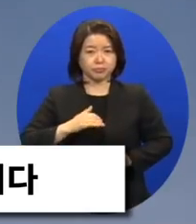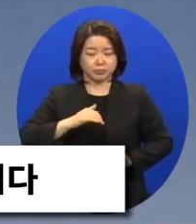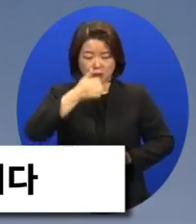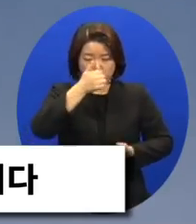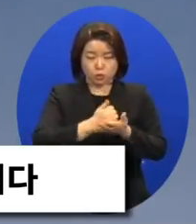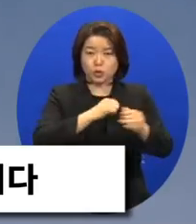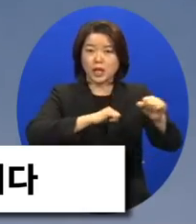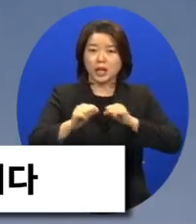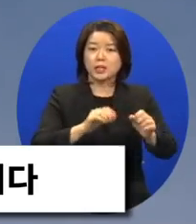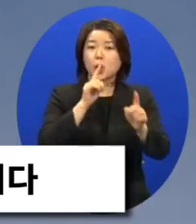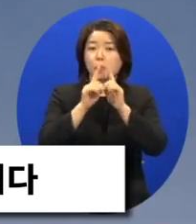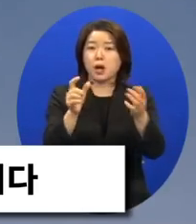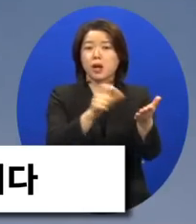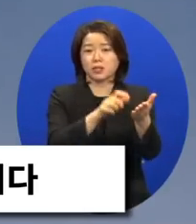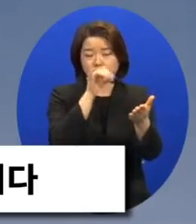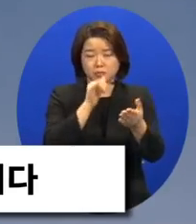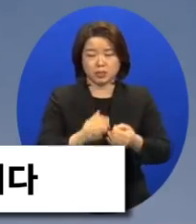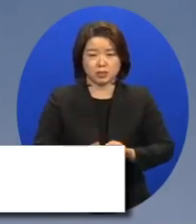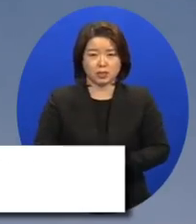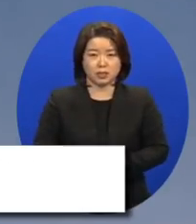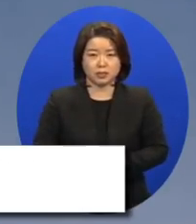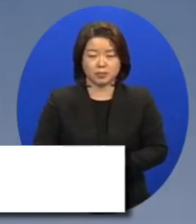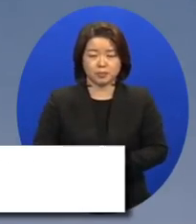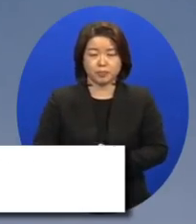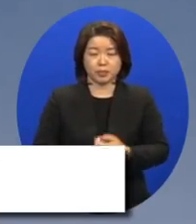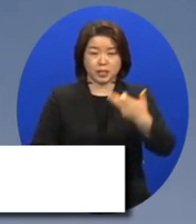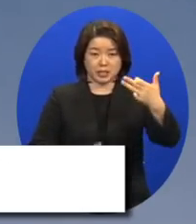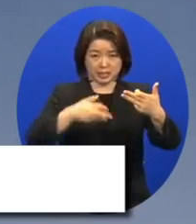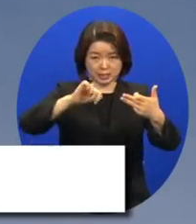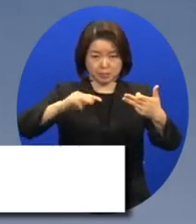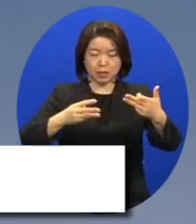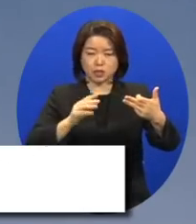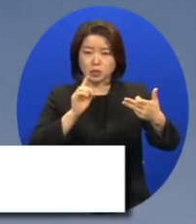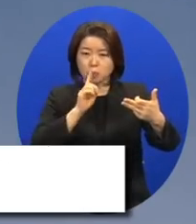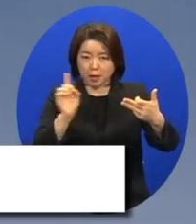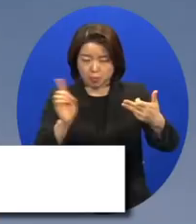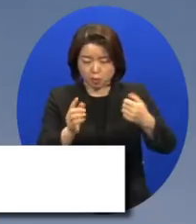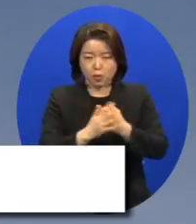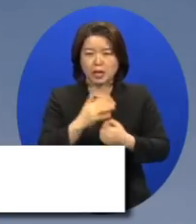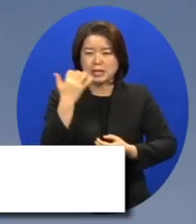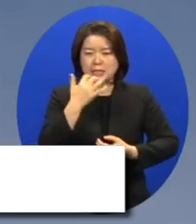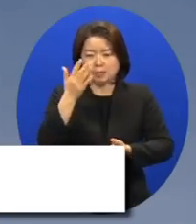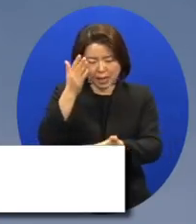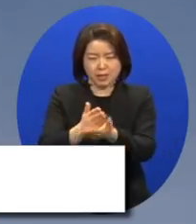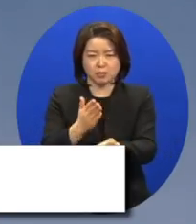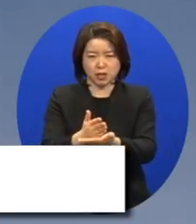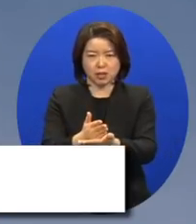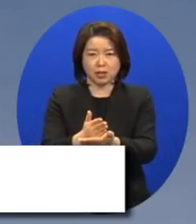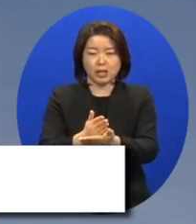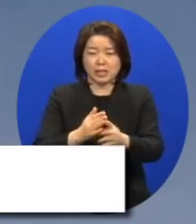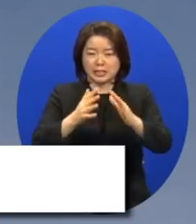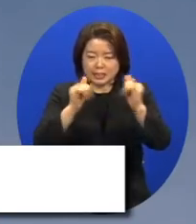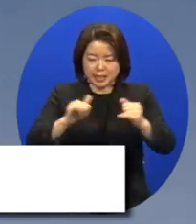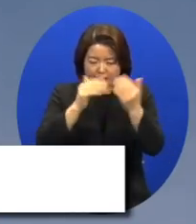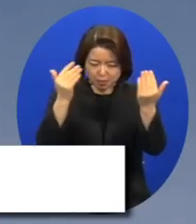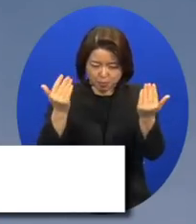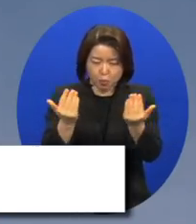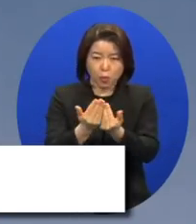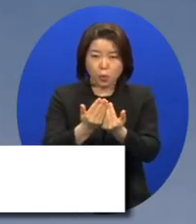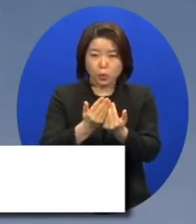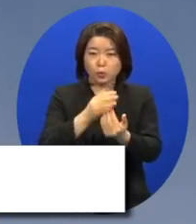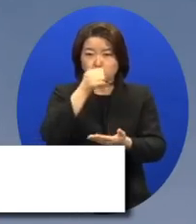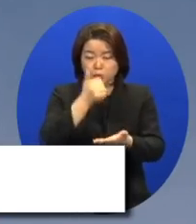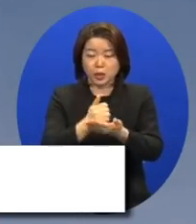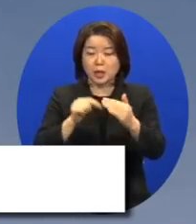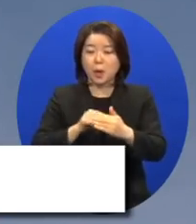것이라고 그렇게 말씀했습니다 18절에 음영을 피하십시오 사람이 짓는 다른 모든 죄는 자기